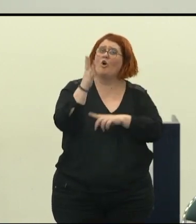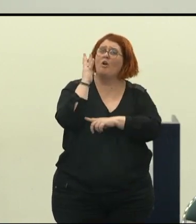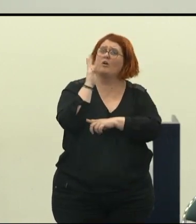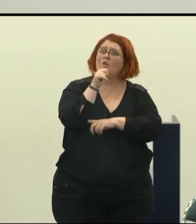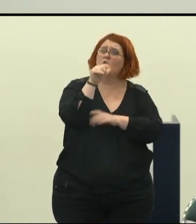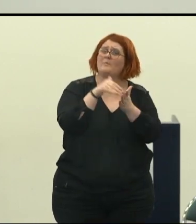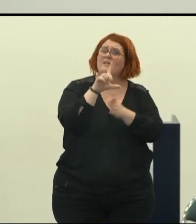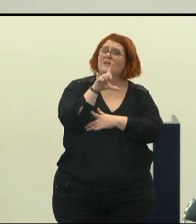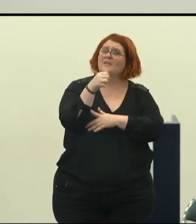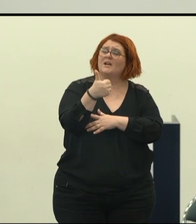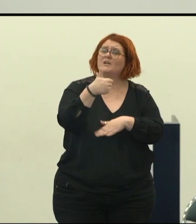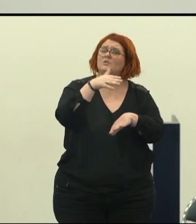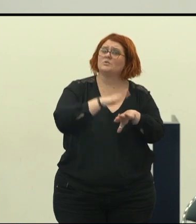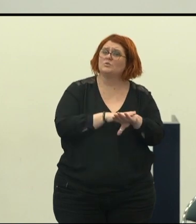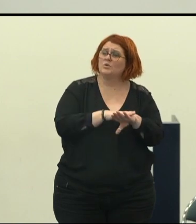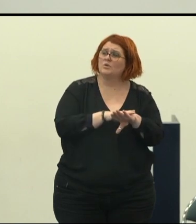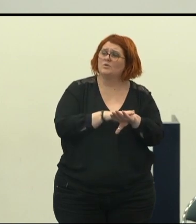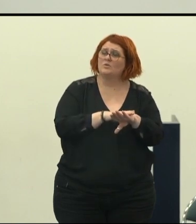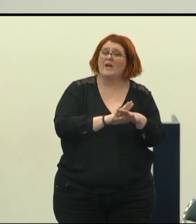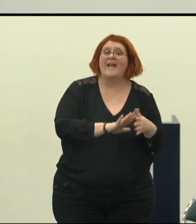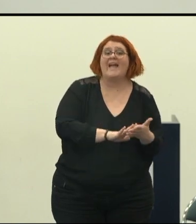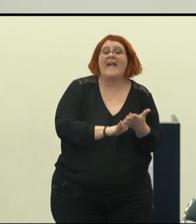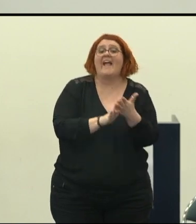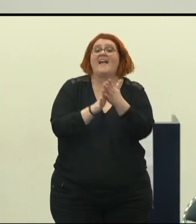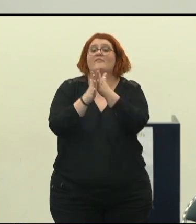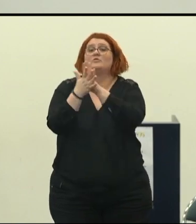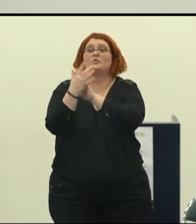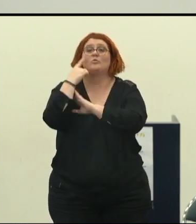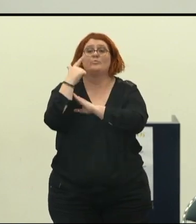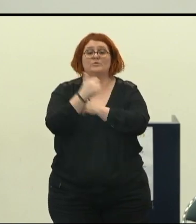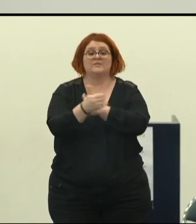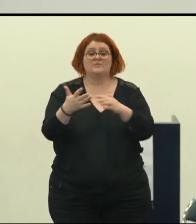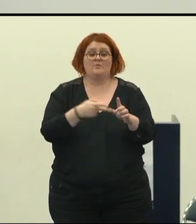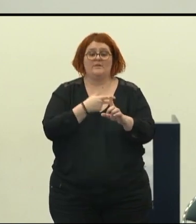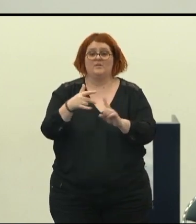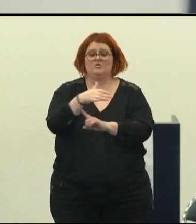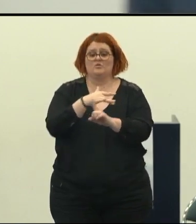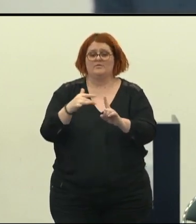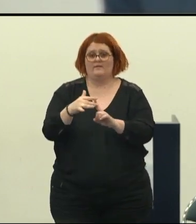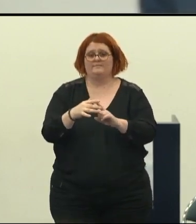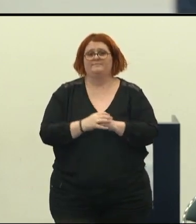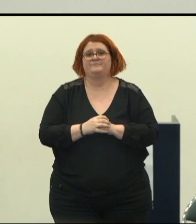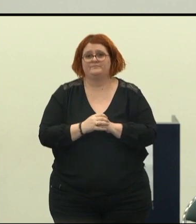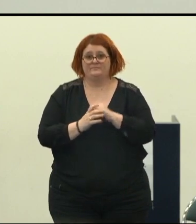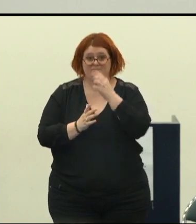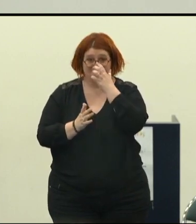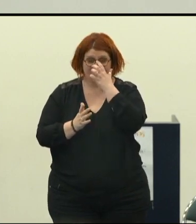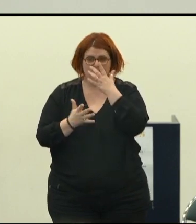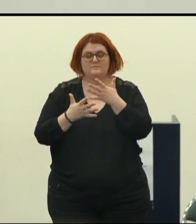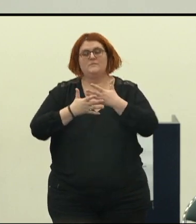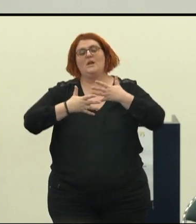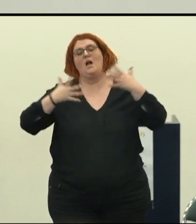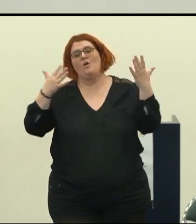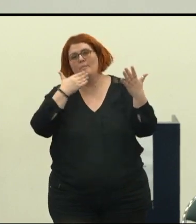2021 sur quelle évolution pour le secteur médico-social. Voilà. Un grand